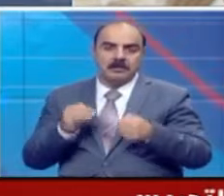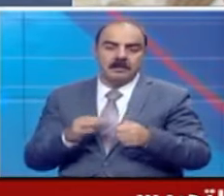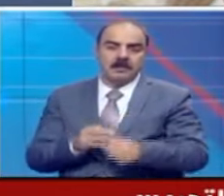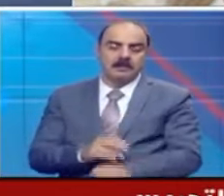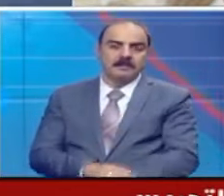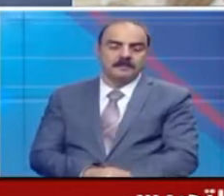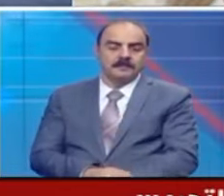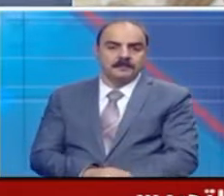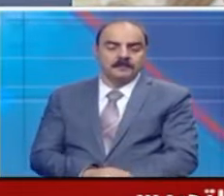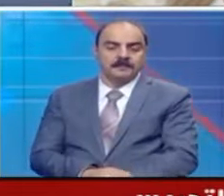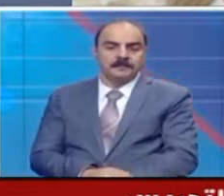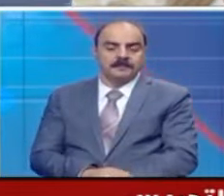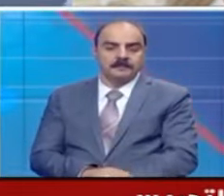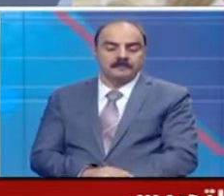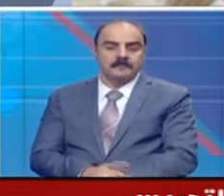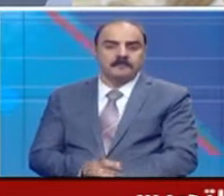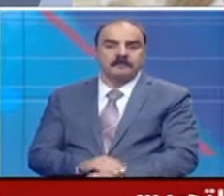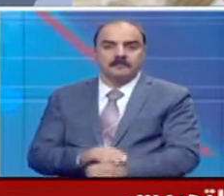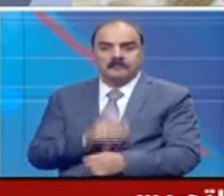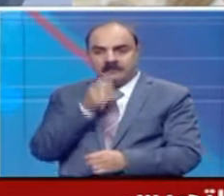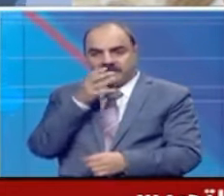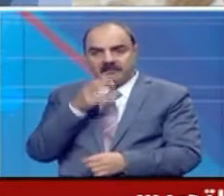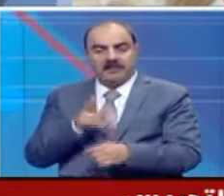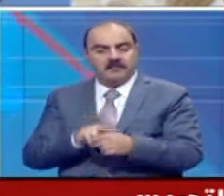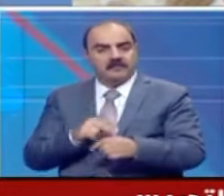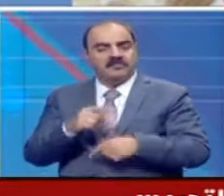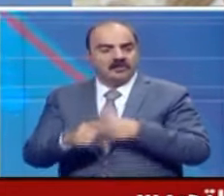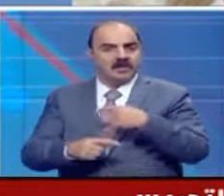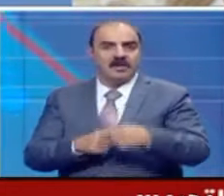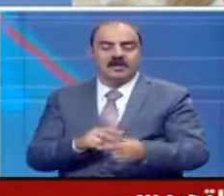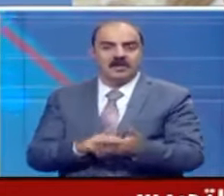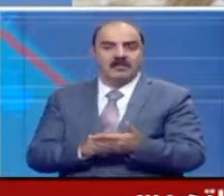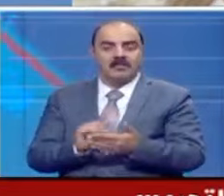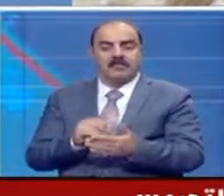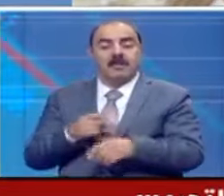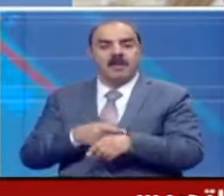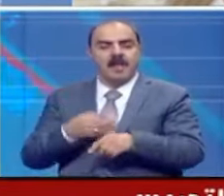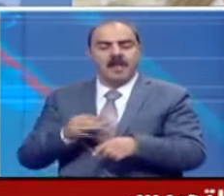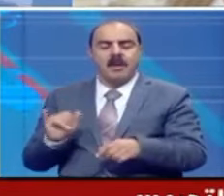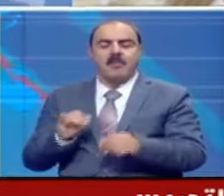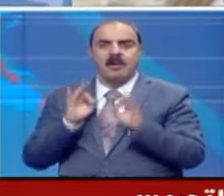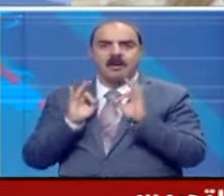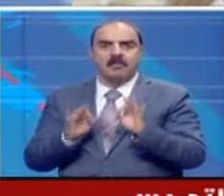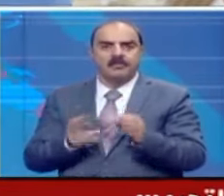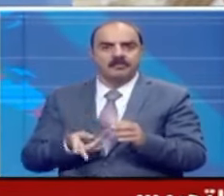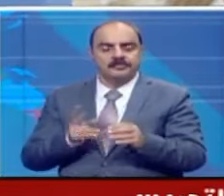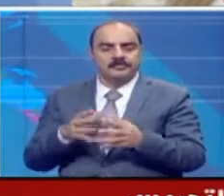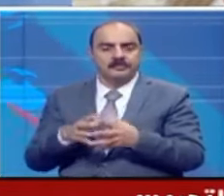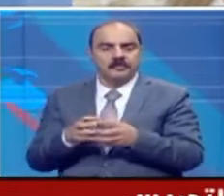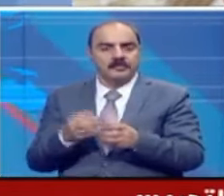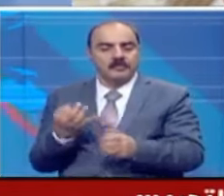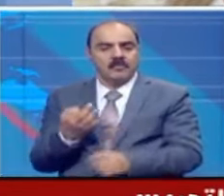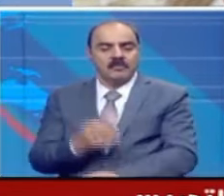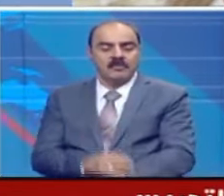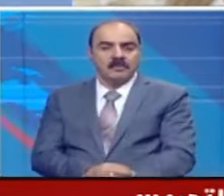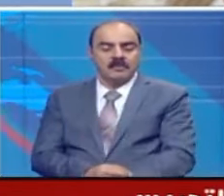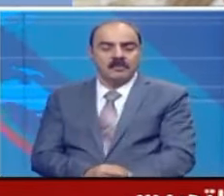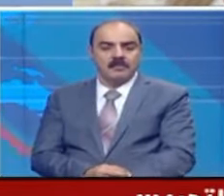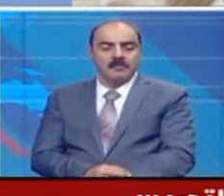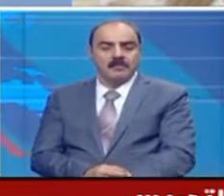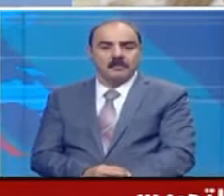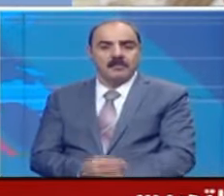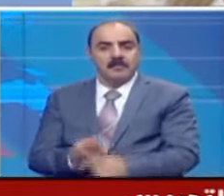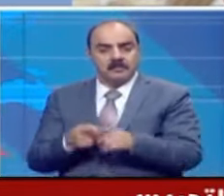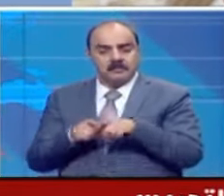رمضان الكريم ومواسم دي الاعياد، وبالتالي ايضا بتاتي في توقيت بالغ الاهميه. وايضا هذه الحزمه في الحقيقه